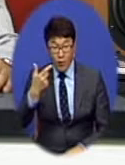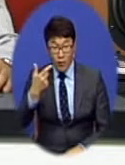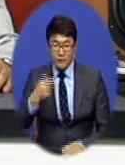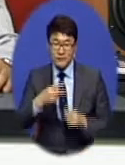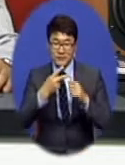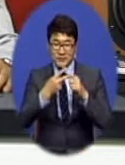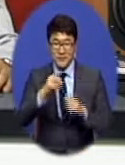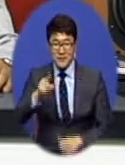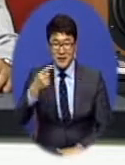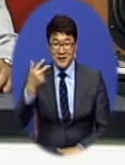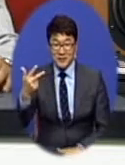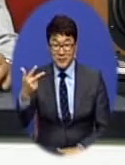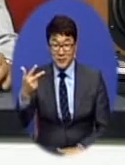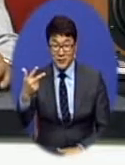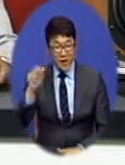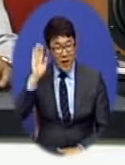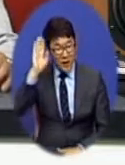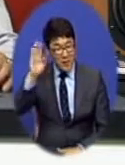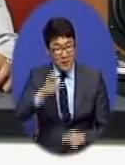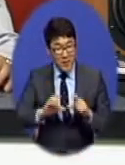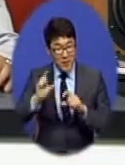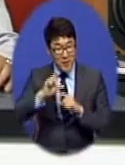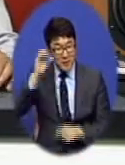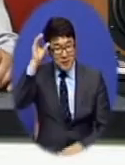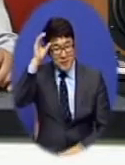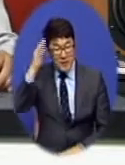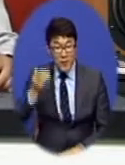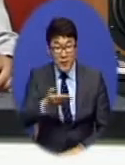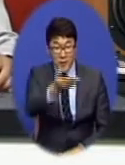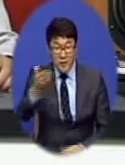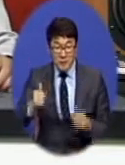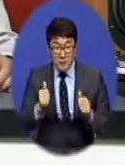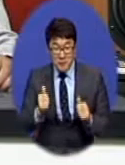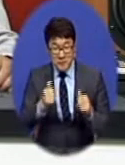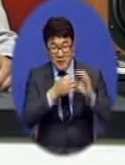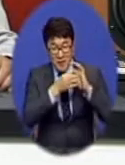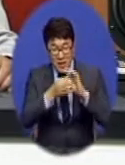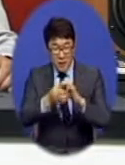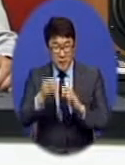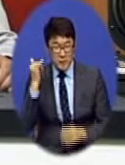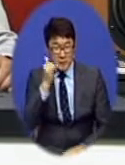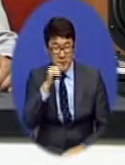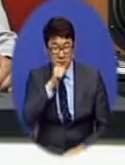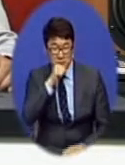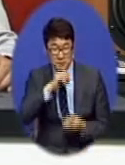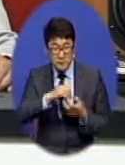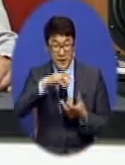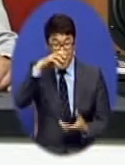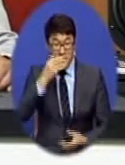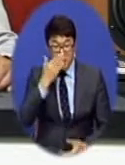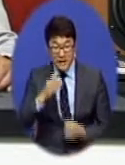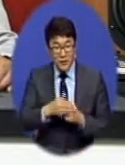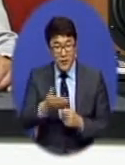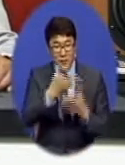두 번째 107표. 기대가 됩니다. 오늘. 네, 그렇습니다. 네. 계속해서 시청자 심사는 진행되고 있으니까요. 시청자 네. 여러분 많은